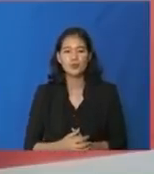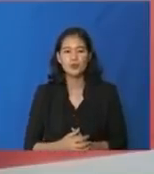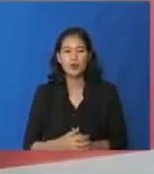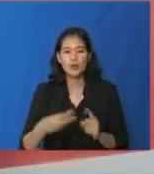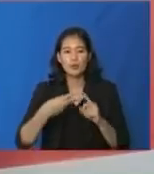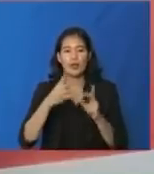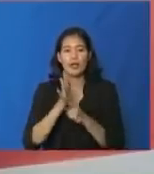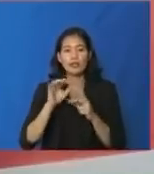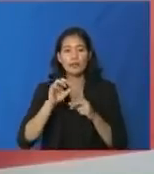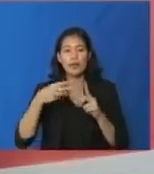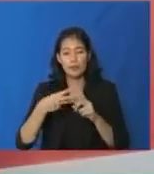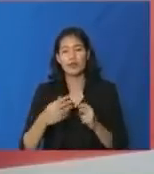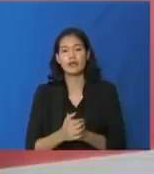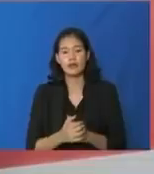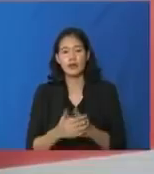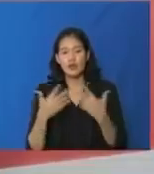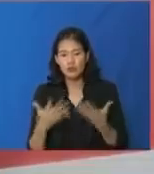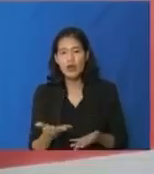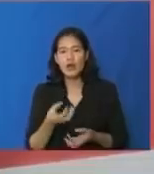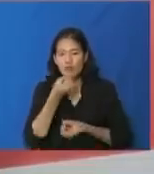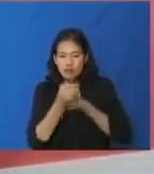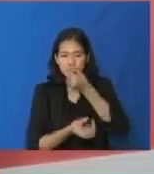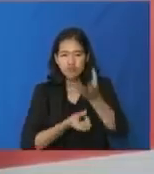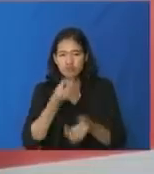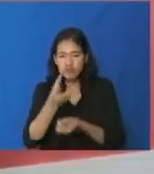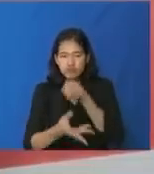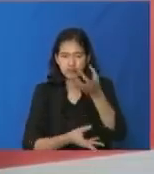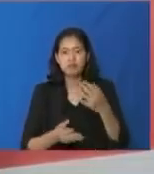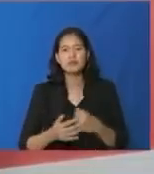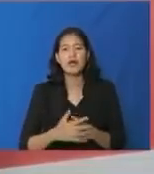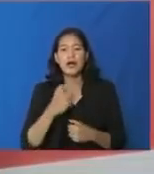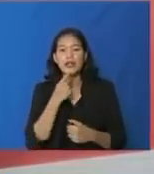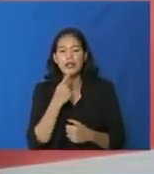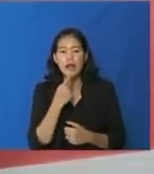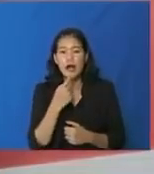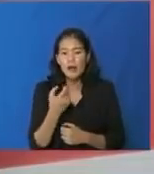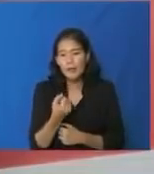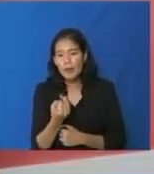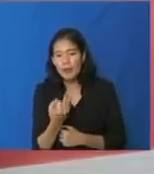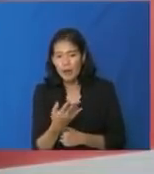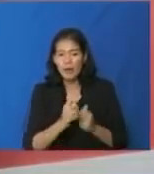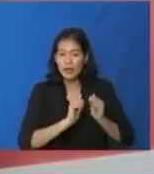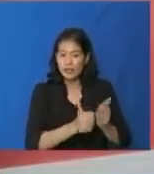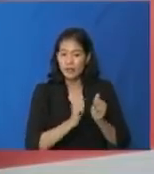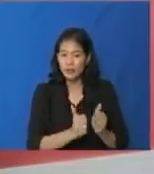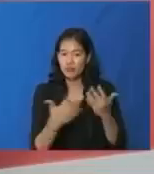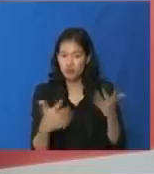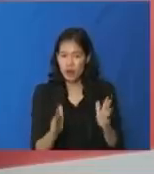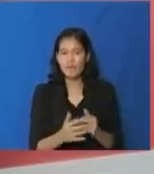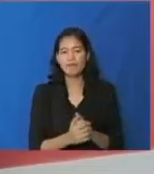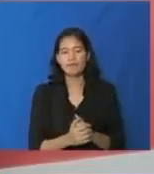BNPB yang sudah memberikan penjelasan dan berbagai hal yang sudah disiapkan